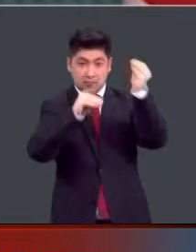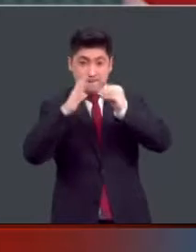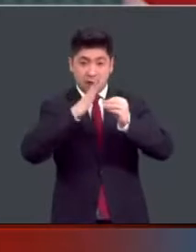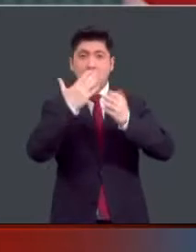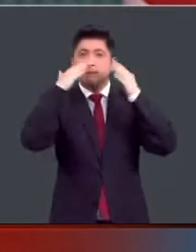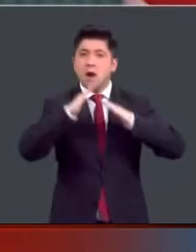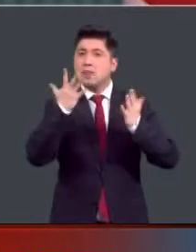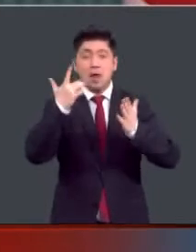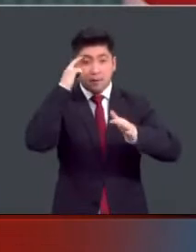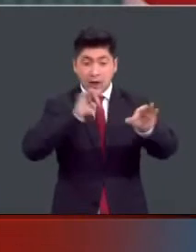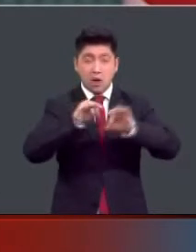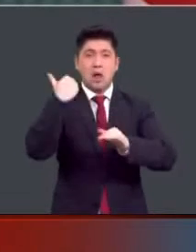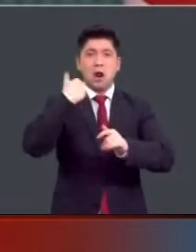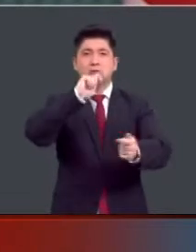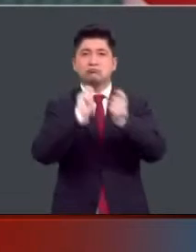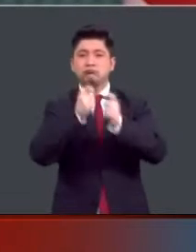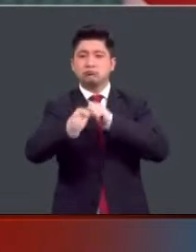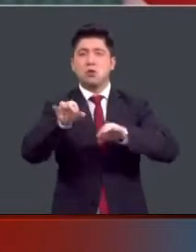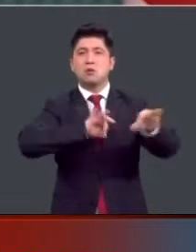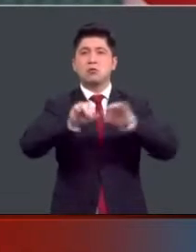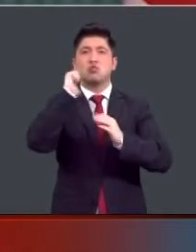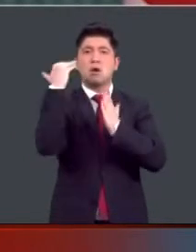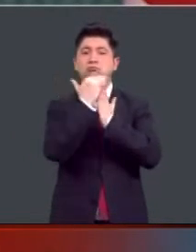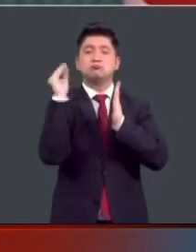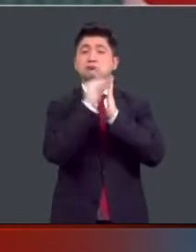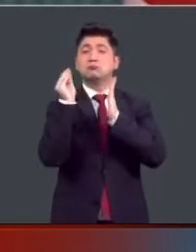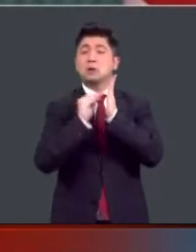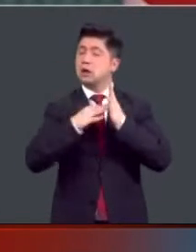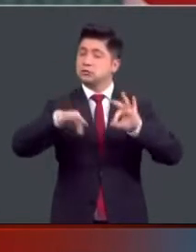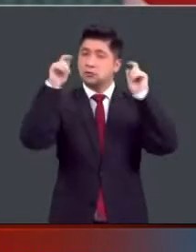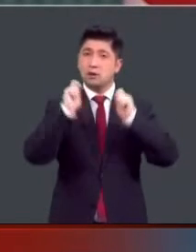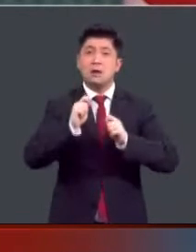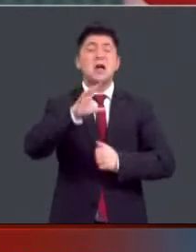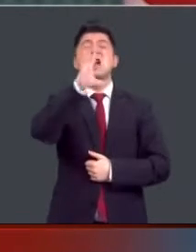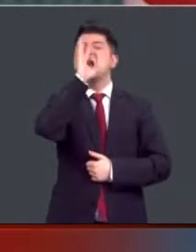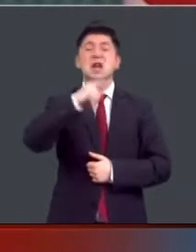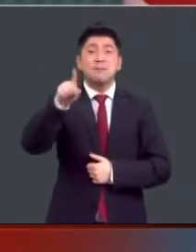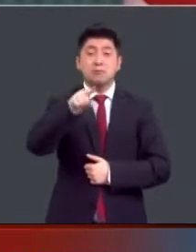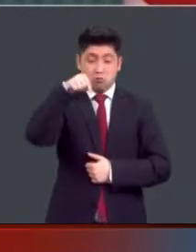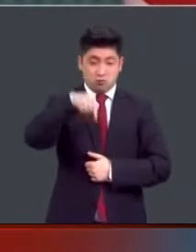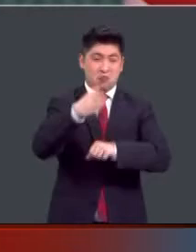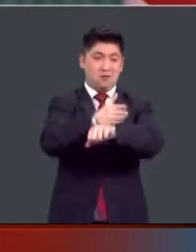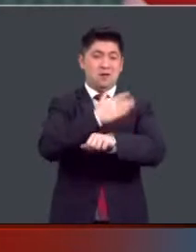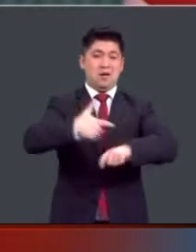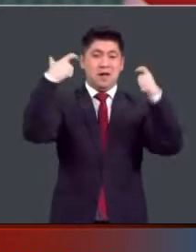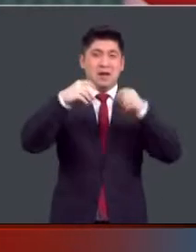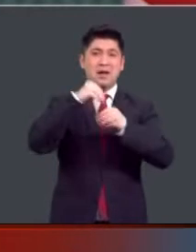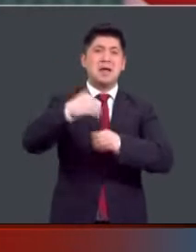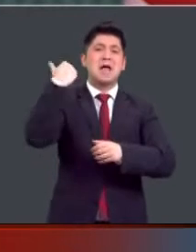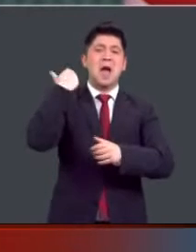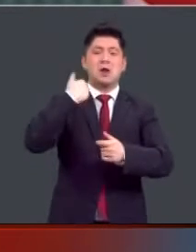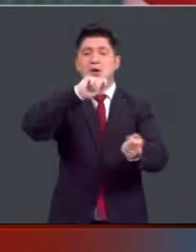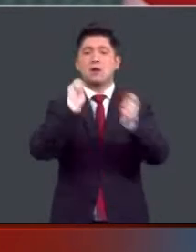göre yeni reform gündemleri oluşturmaktır ülkemiz yıllarca küresel siyasi ve ekonomik değişimlerin